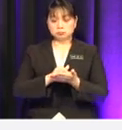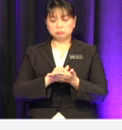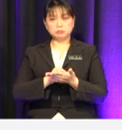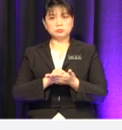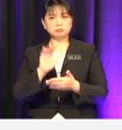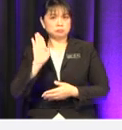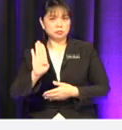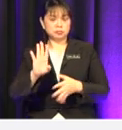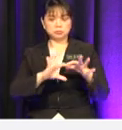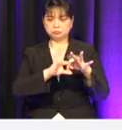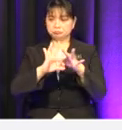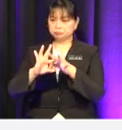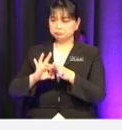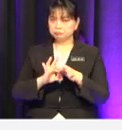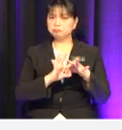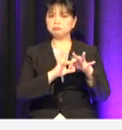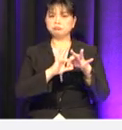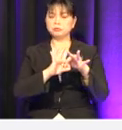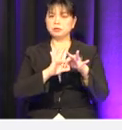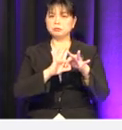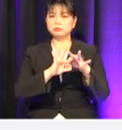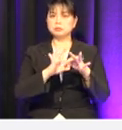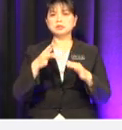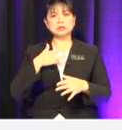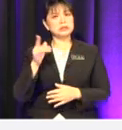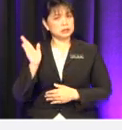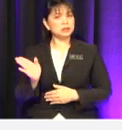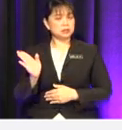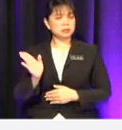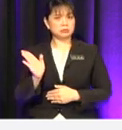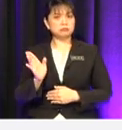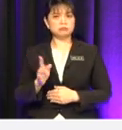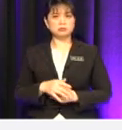koordinasi Oke kalau sekarang ini yang paling tepat